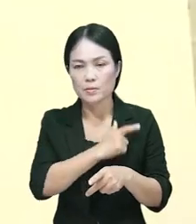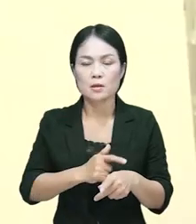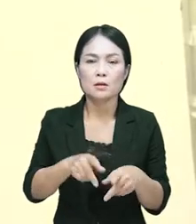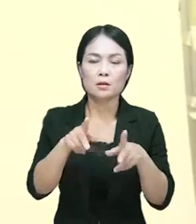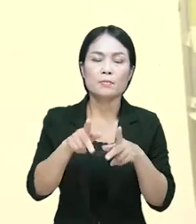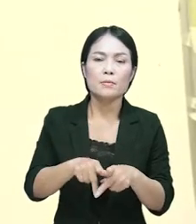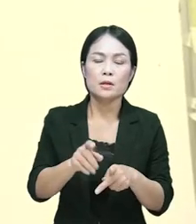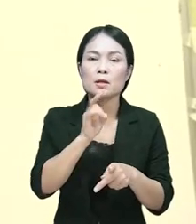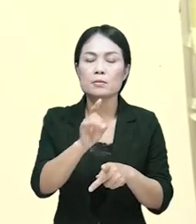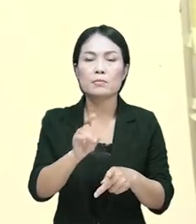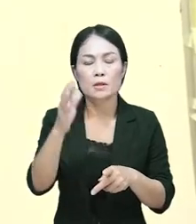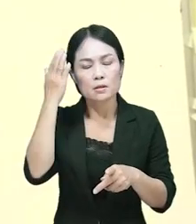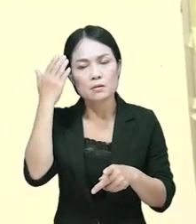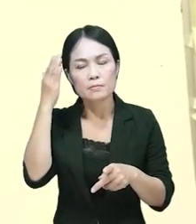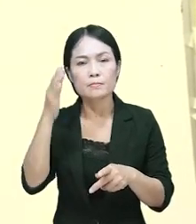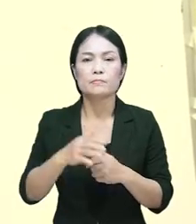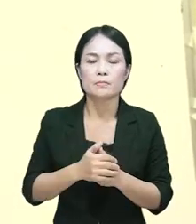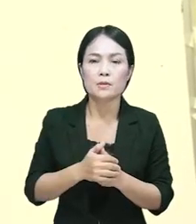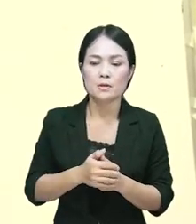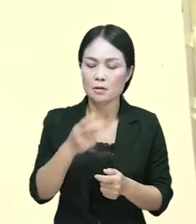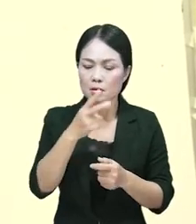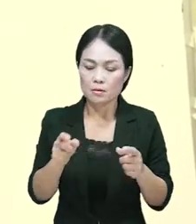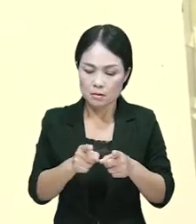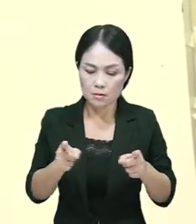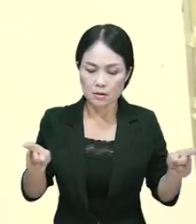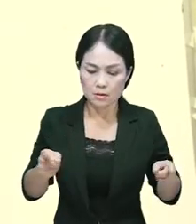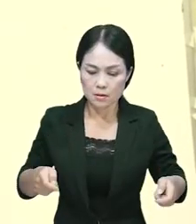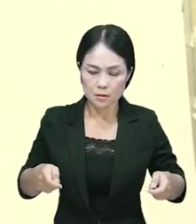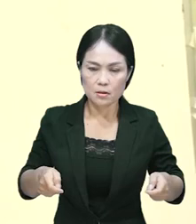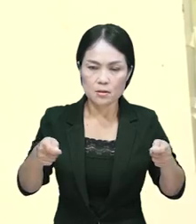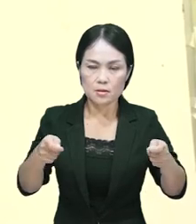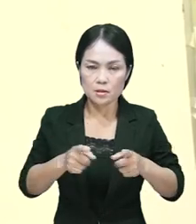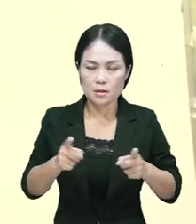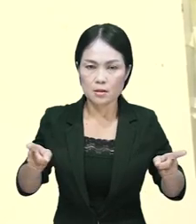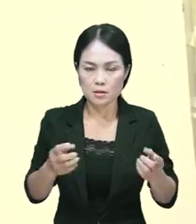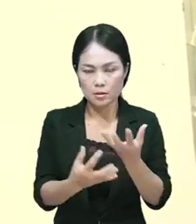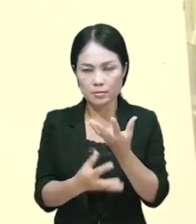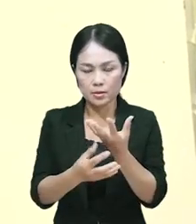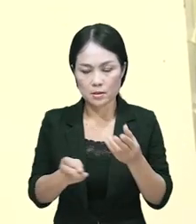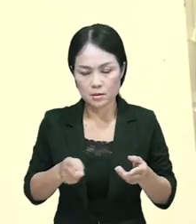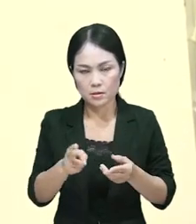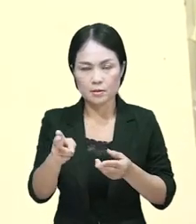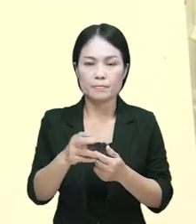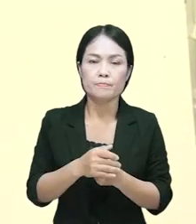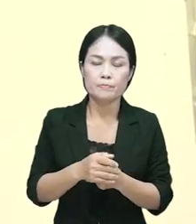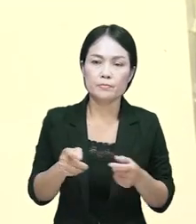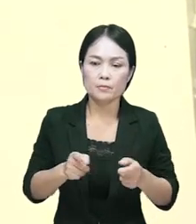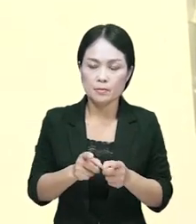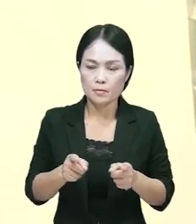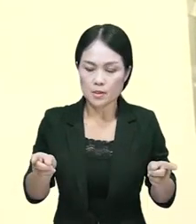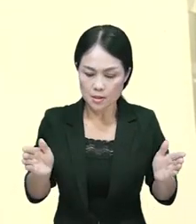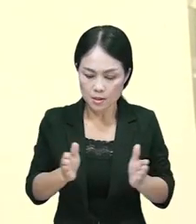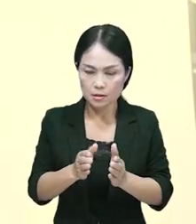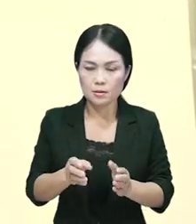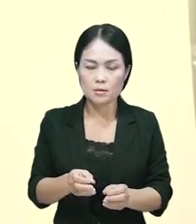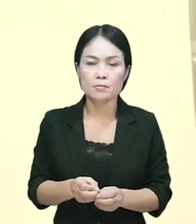ពន្ធនឹងគាត់ពិតជាមិនចេះមែនអញ្ចឹងណាគាត់ឃើញវែងគាត់ថាប្រហែលជារកឆ្នាំងវែងហ្នឹងមកស្លអន្ទង់ហ្នឹងហើយមើលទៅឆ្នាំងទៅដាក់មិនបានទេ